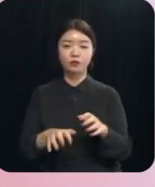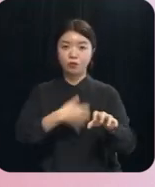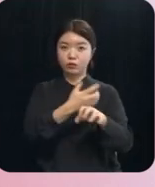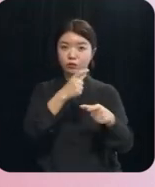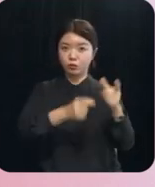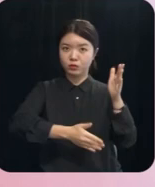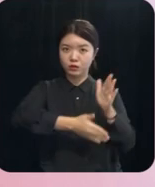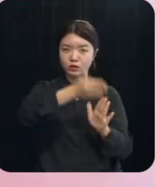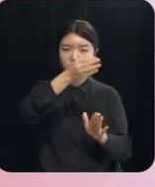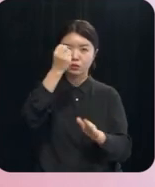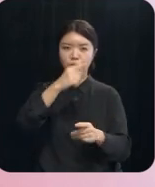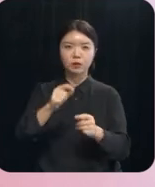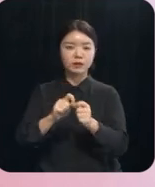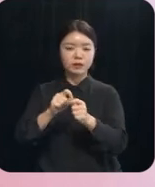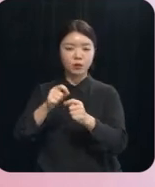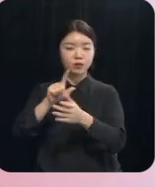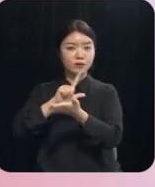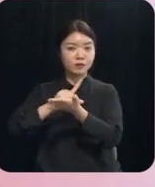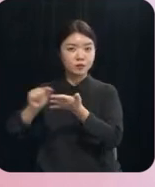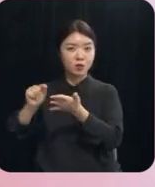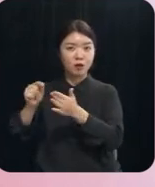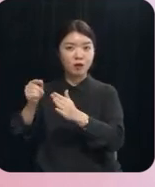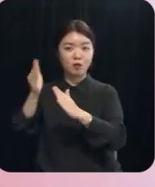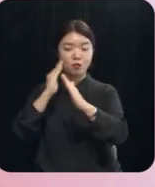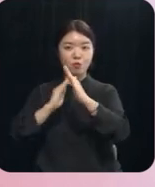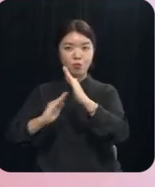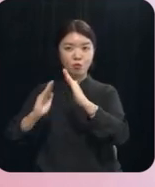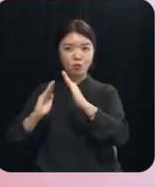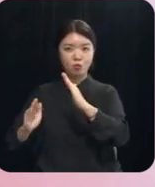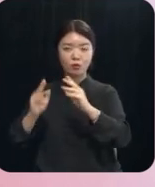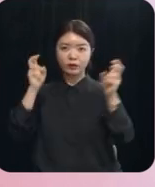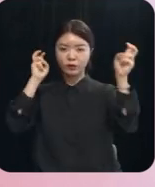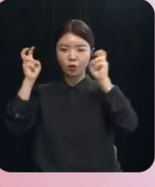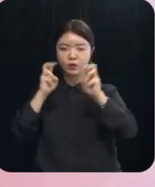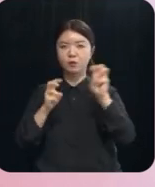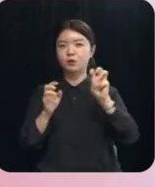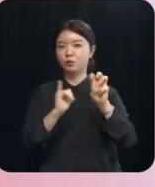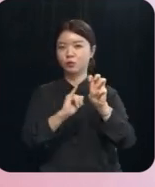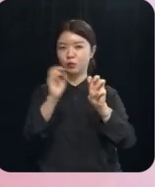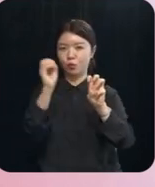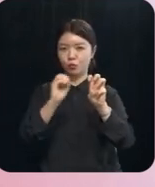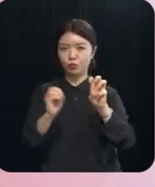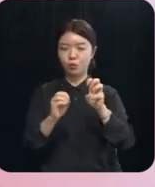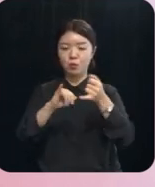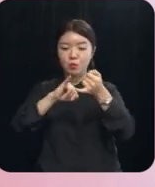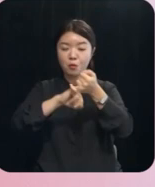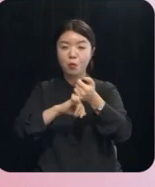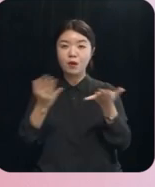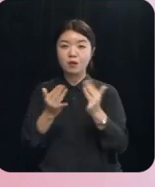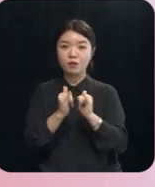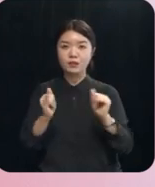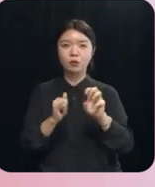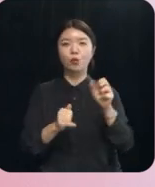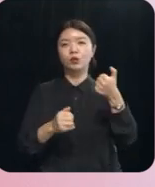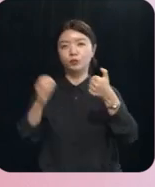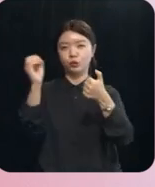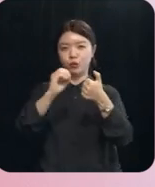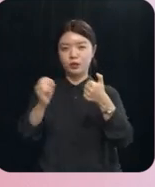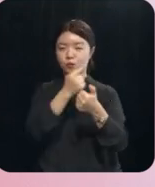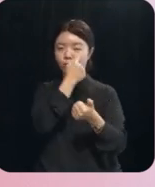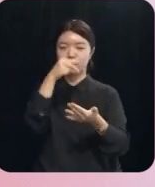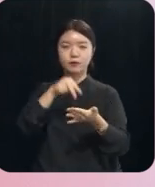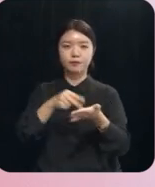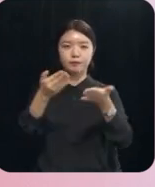혁신도시라든가 지방공기업에 채용되고 있는 30%의 임의인력을 50%까지 보장하도록